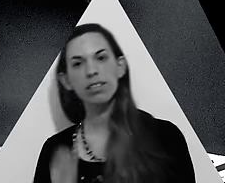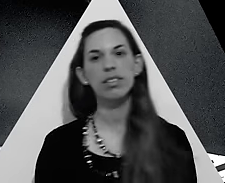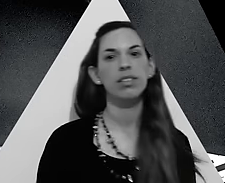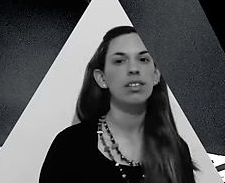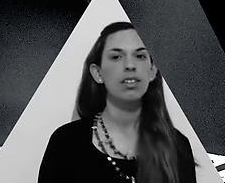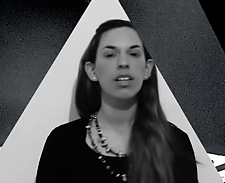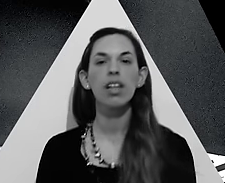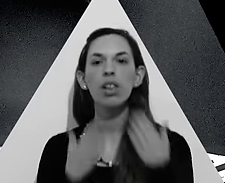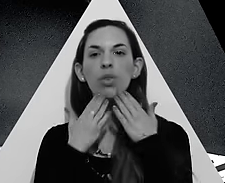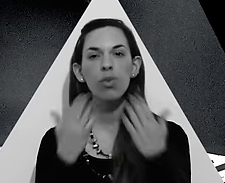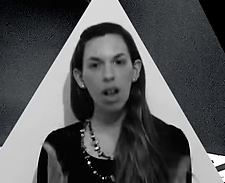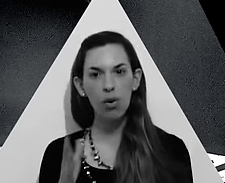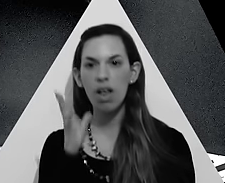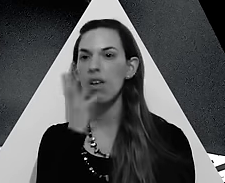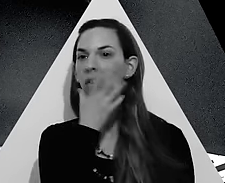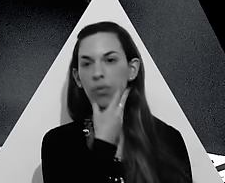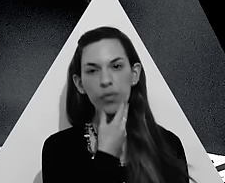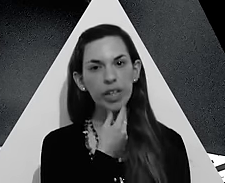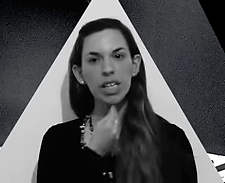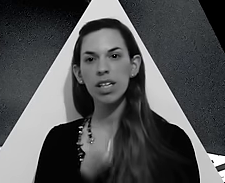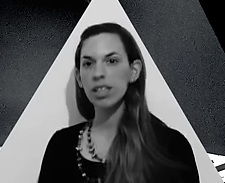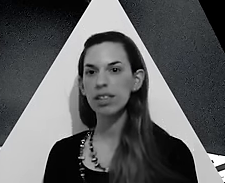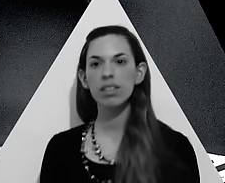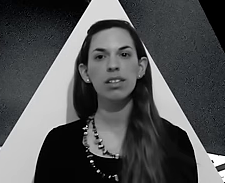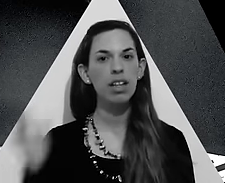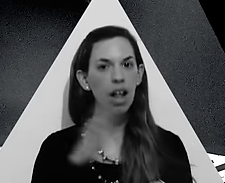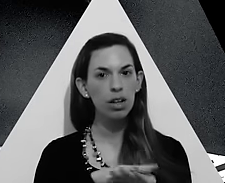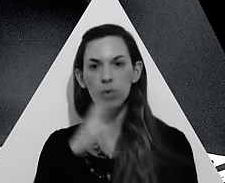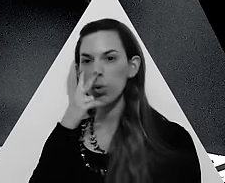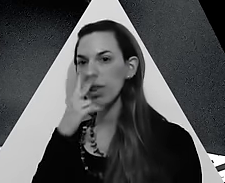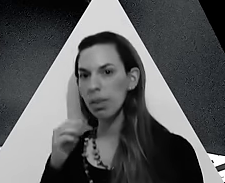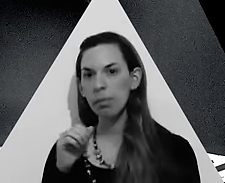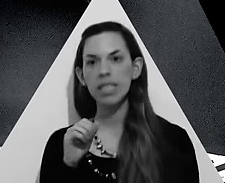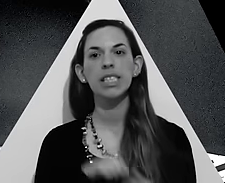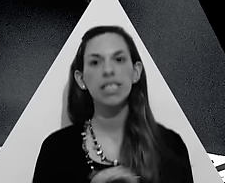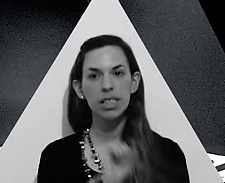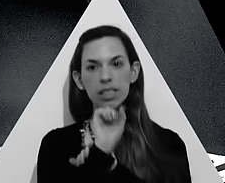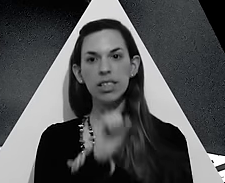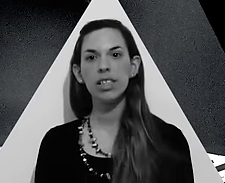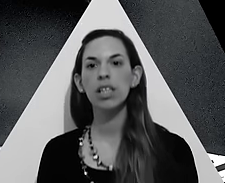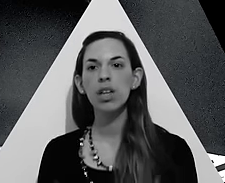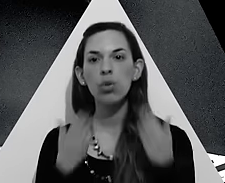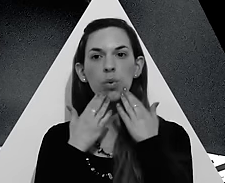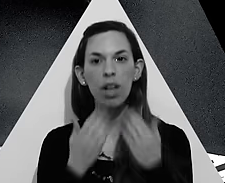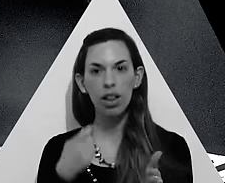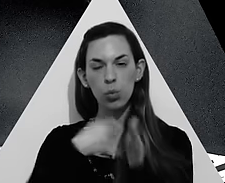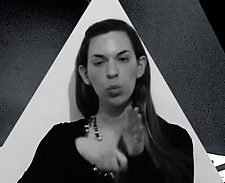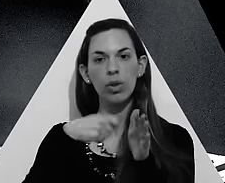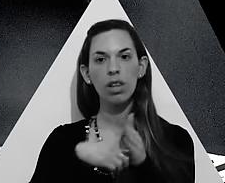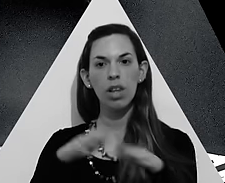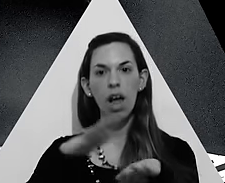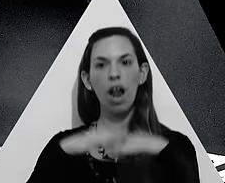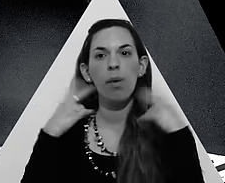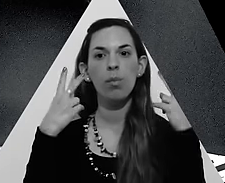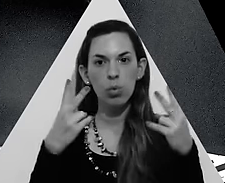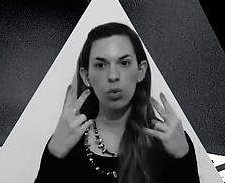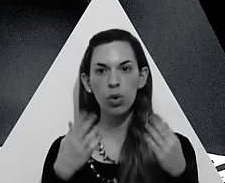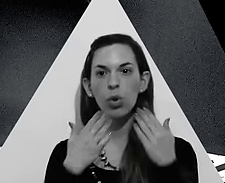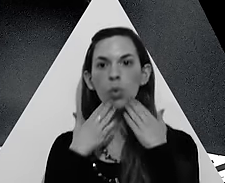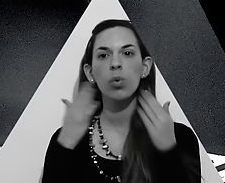ובת תודה תודה על כל היופי תודה על הזכות לראות את מסי תודה על התיקון על